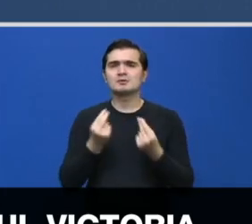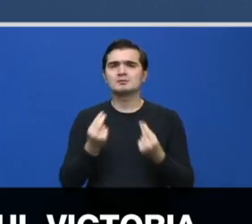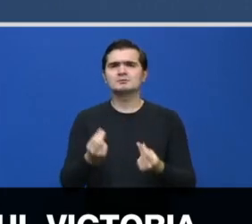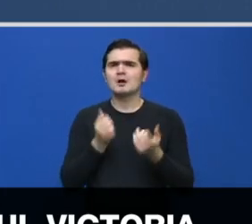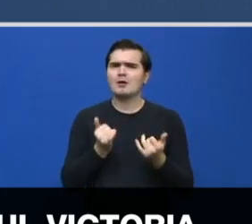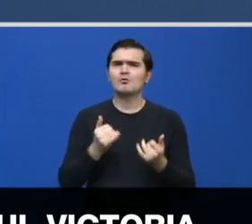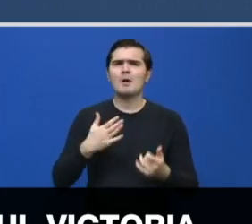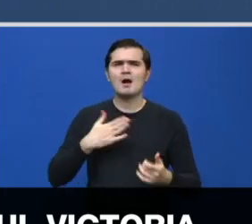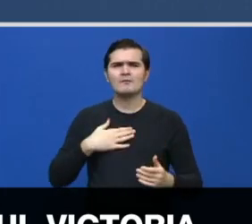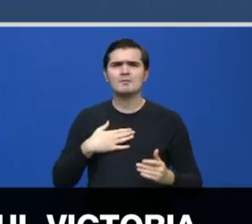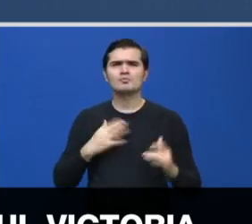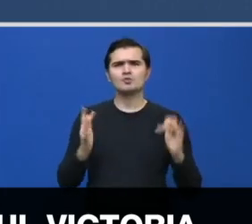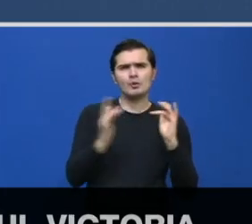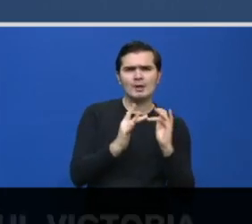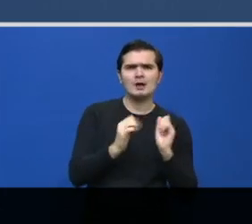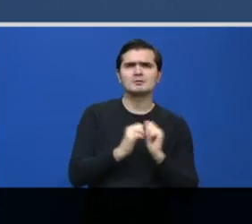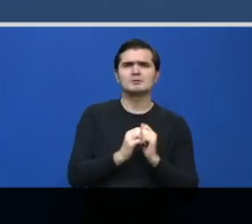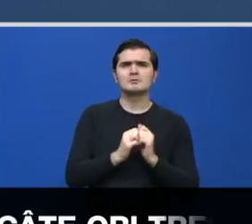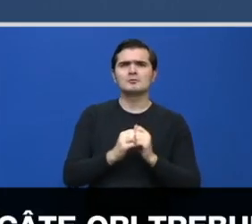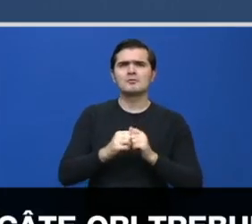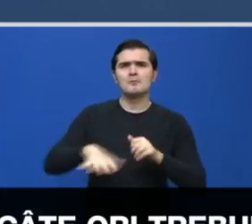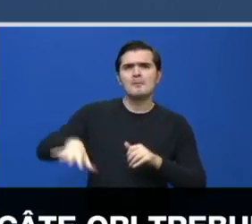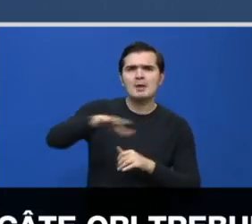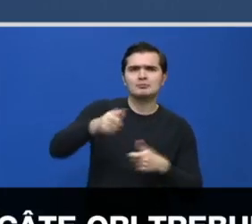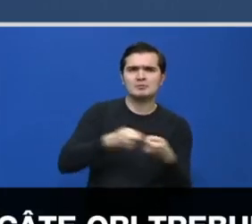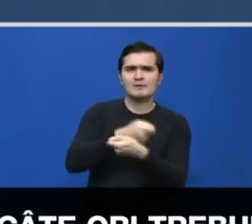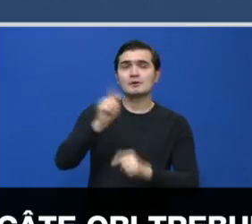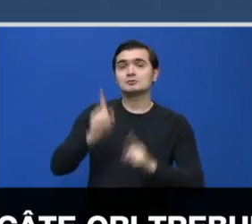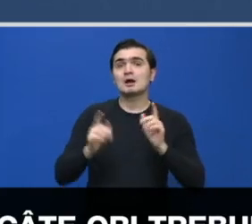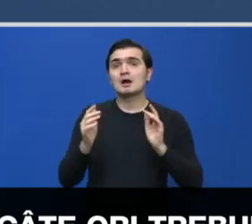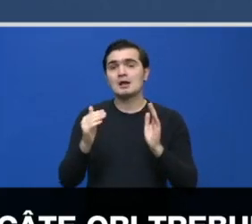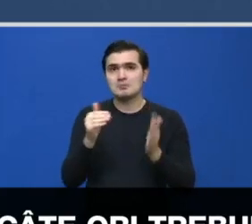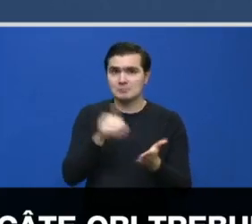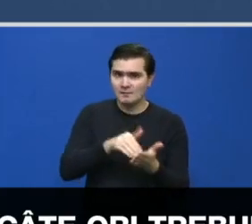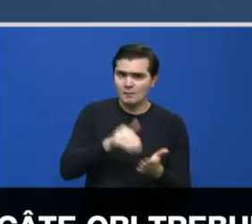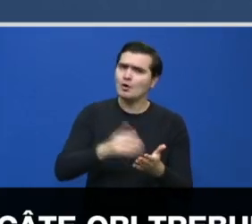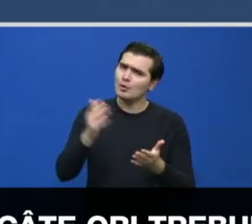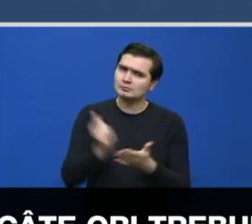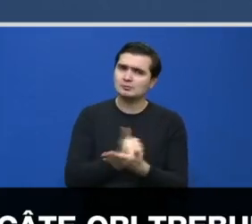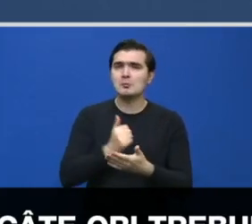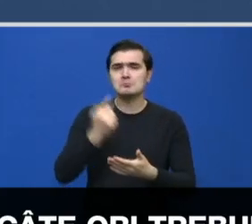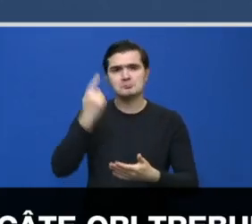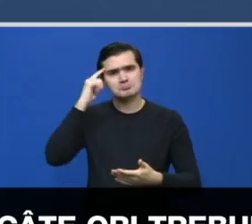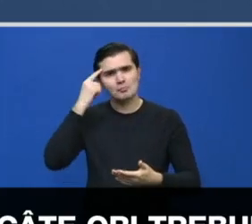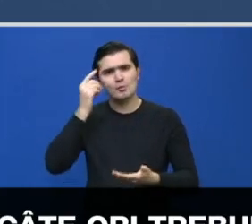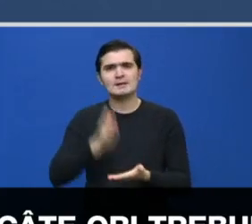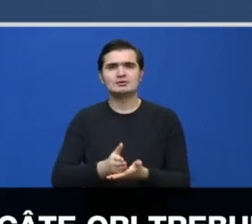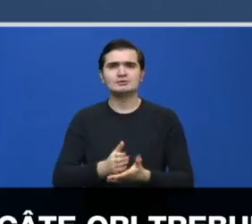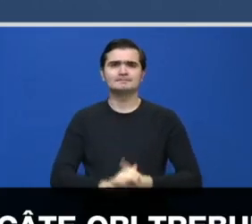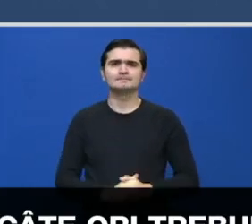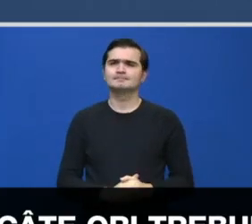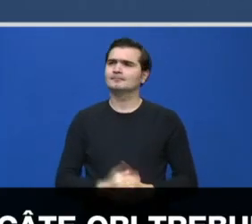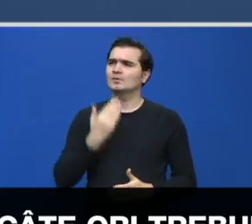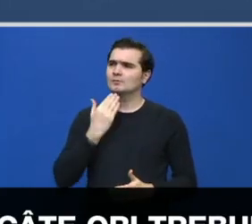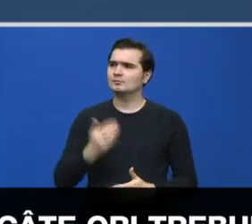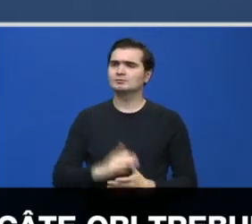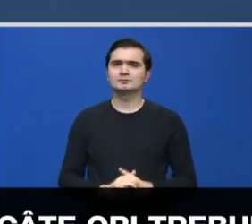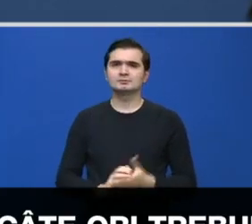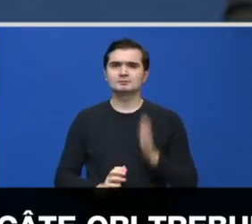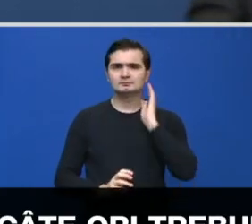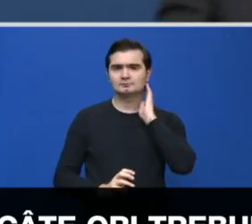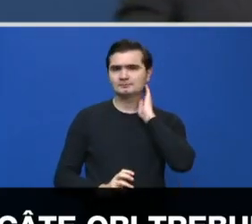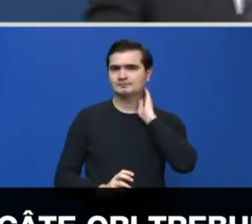în contact cu mediul de afaceri și dacă va fi nevoie, vom lua în calcul și această măsură. Mulțumesc. Mulțumesc și eu. Mulțumesc foarte mult, domnule ministru, dacă nu mai